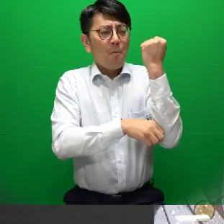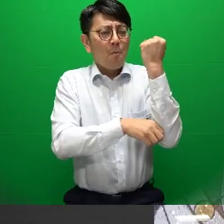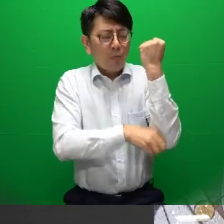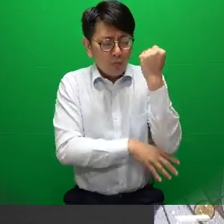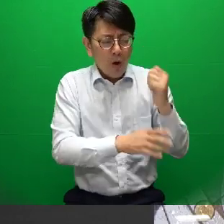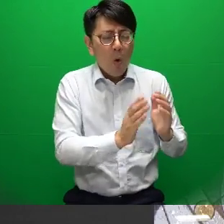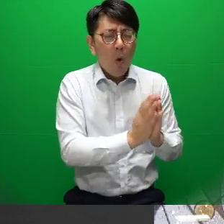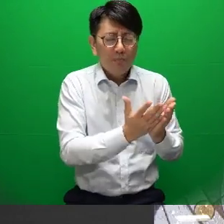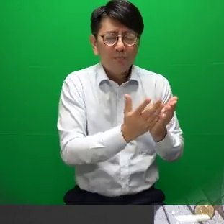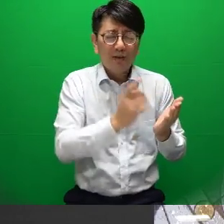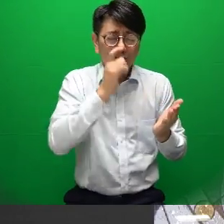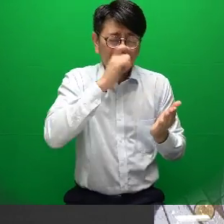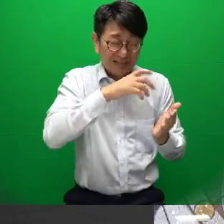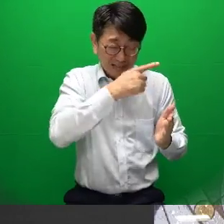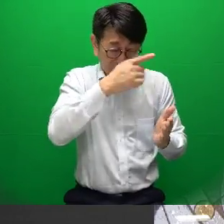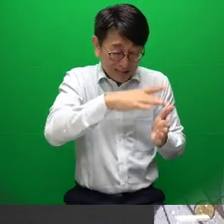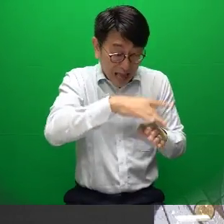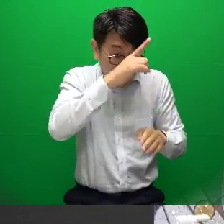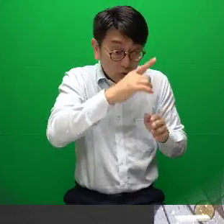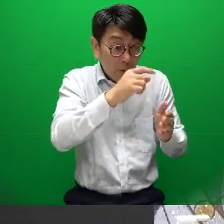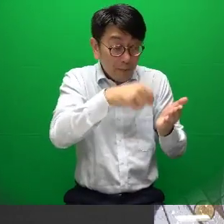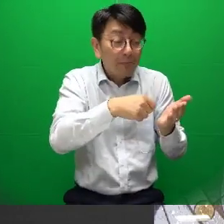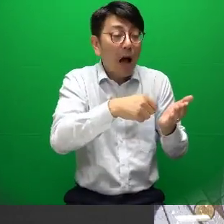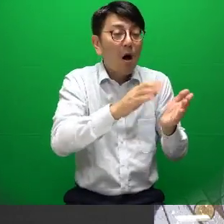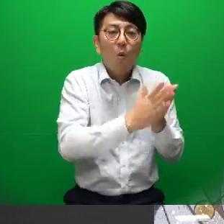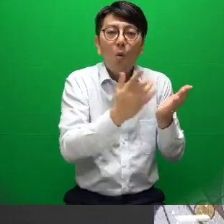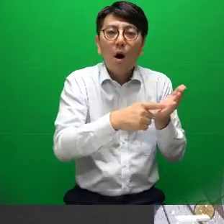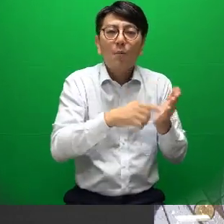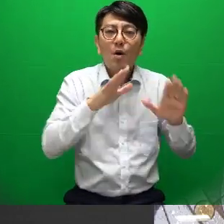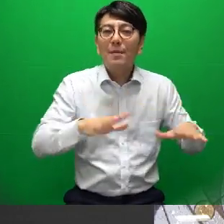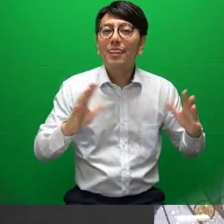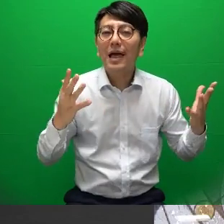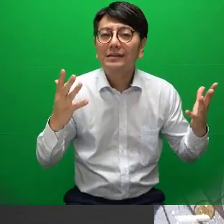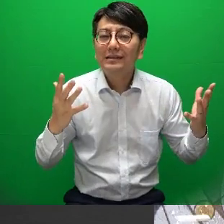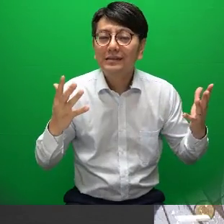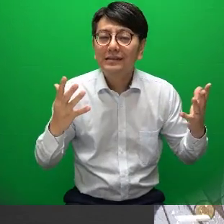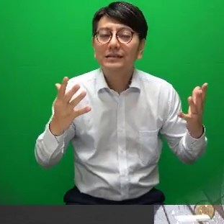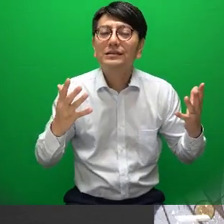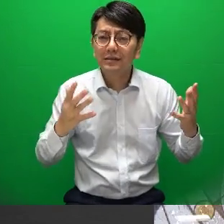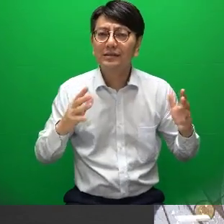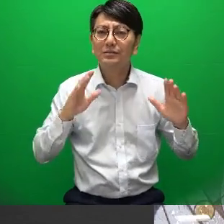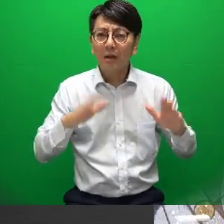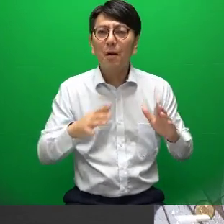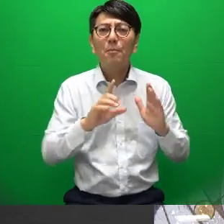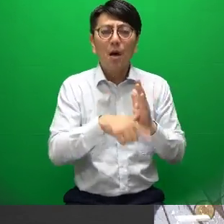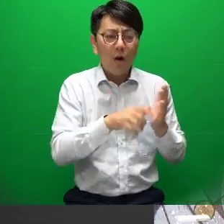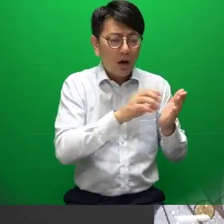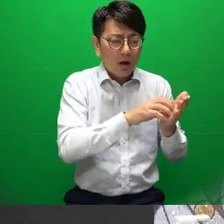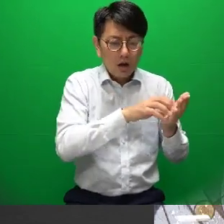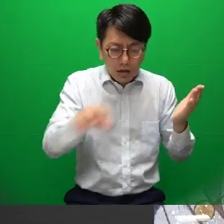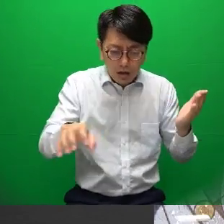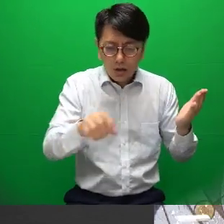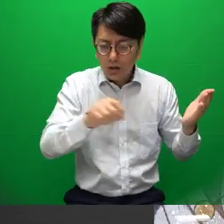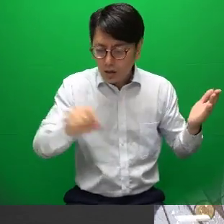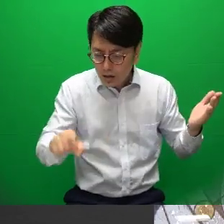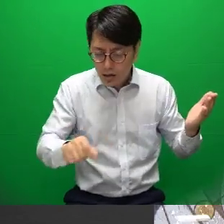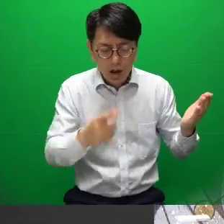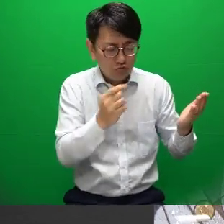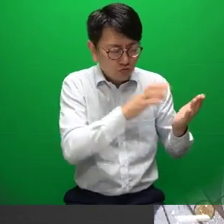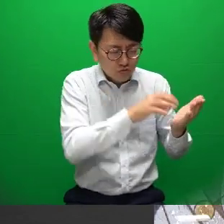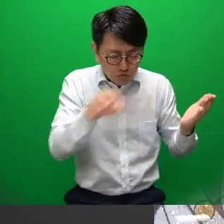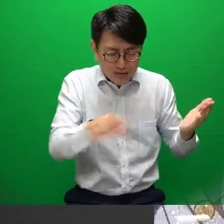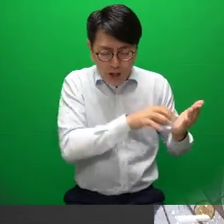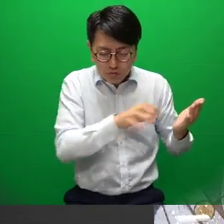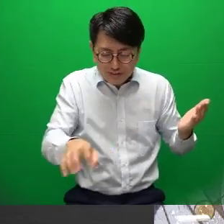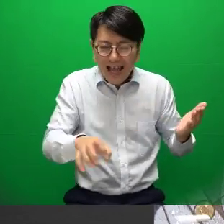に存在しているわけではないんです私たちが持っているのは何千という写本群ですそれを